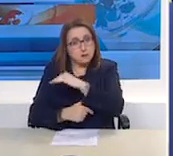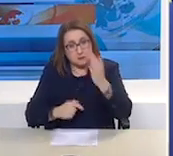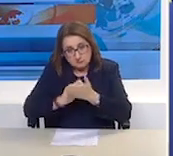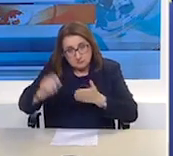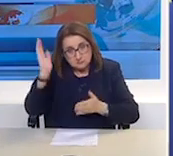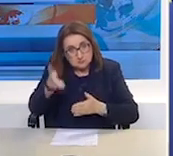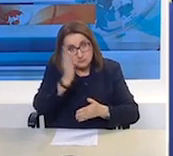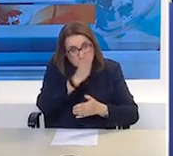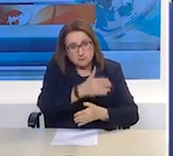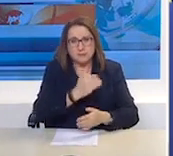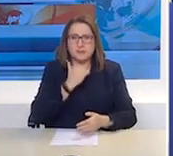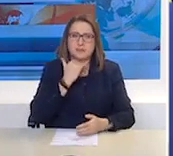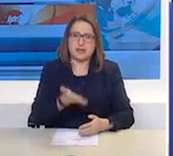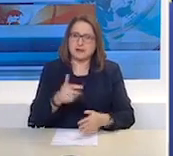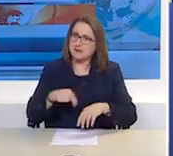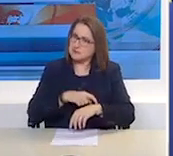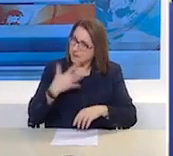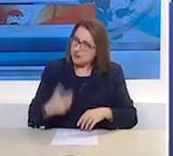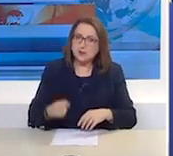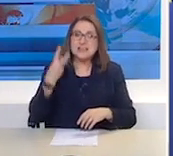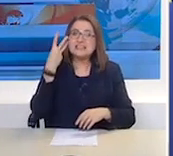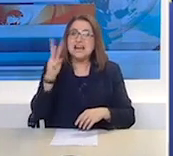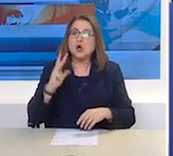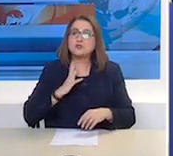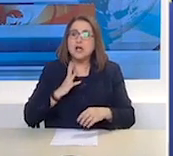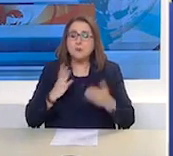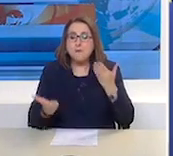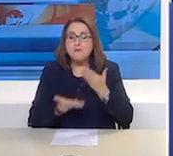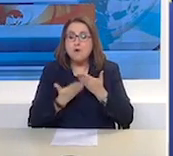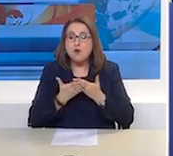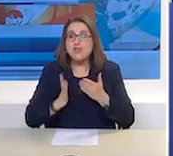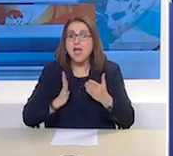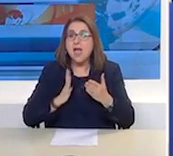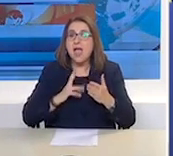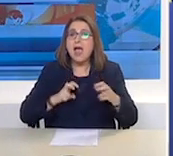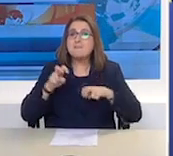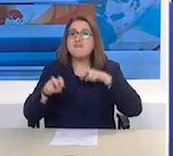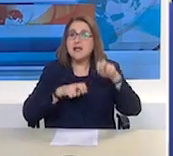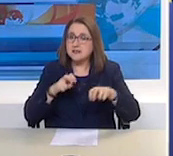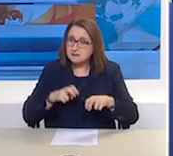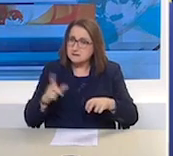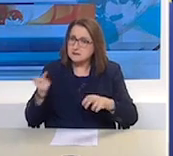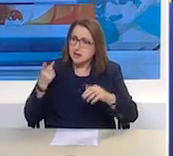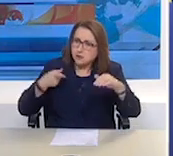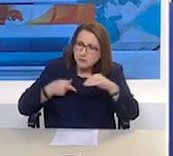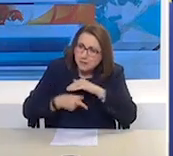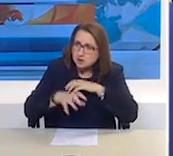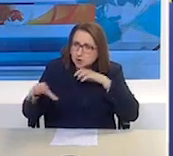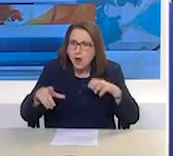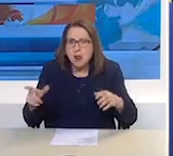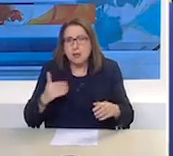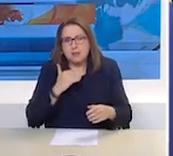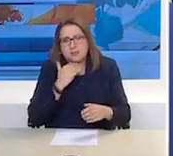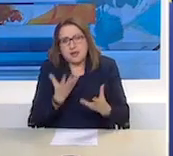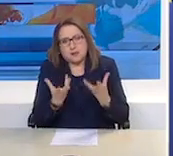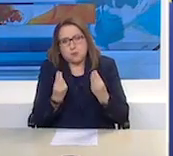Ούτε οι 300 βοηθοί επιβατών που έχουν τοποθετηθεί ειδικά για αυτή την έκτακτη κατάσταση από το Υπουργείο Μεταφορών μπορούν να αντιμετωπίσουν τα προβλήματα σε όλα